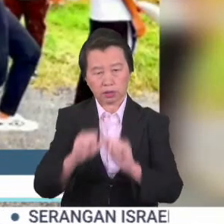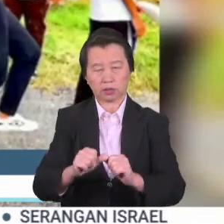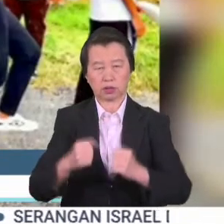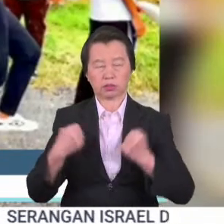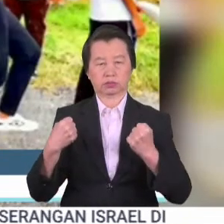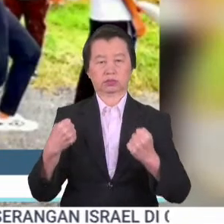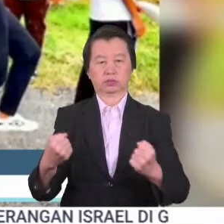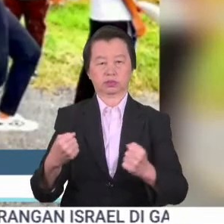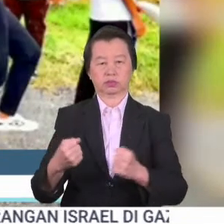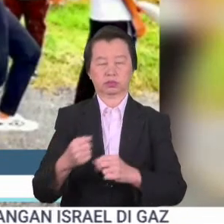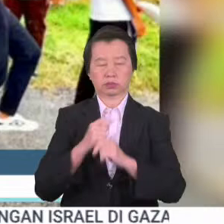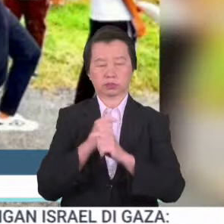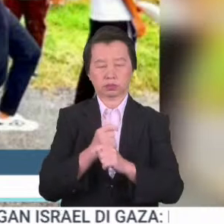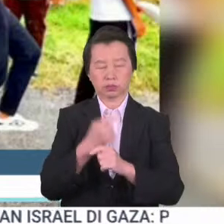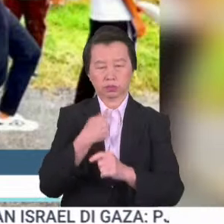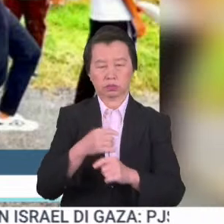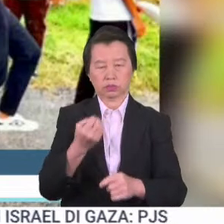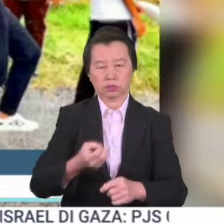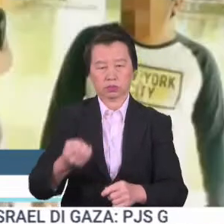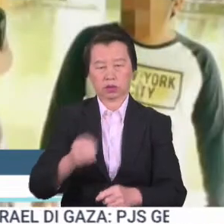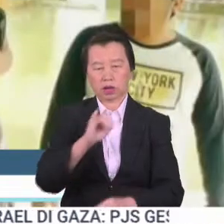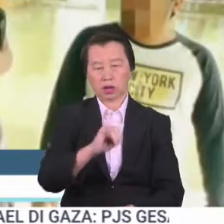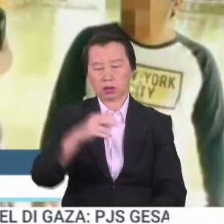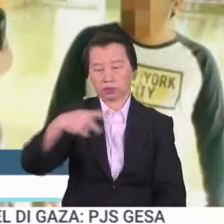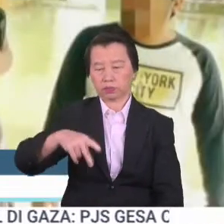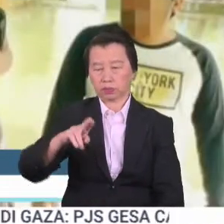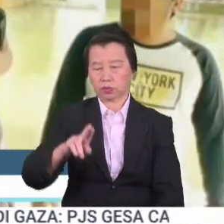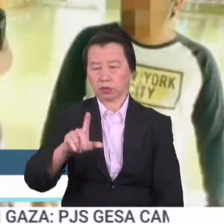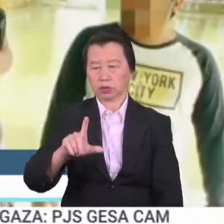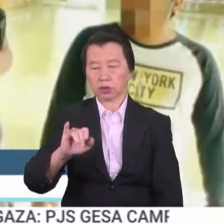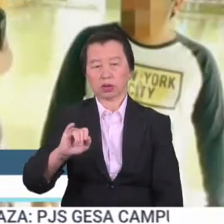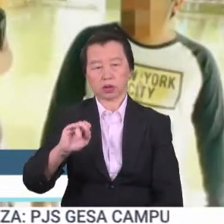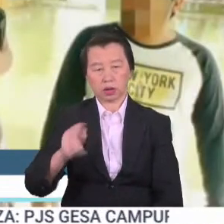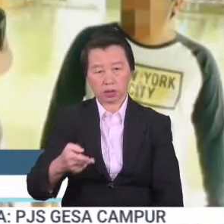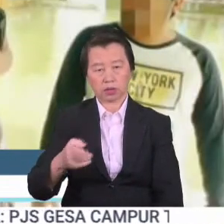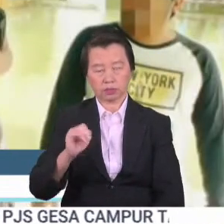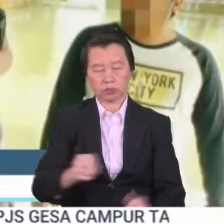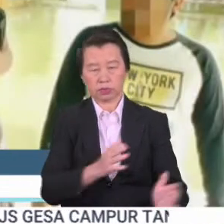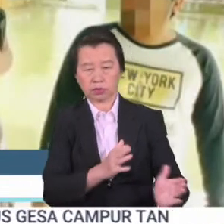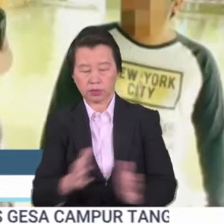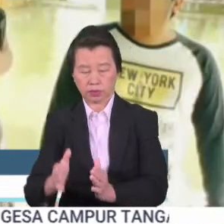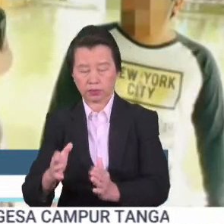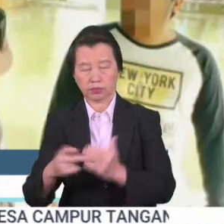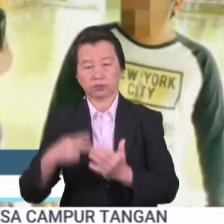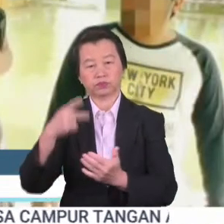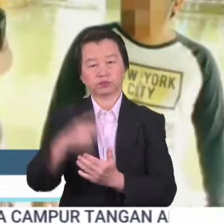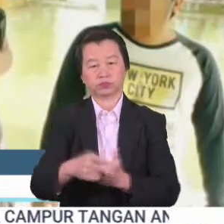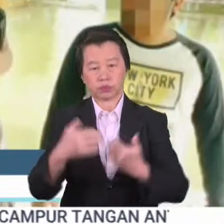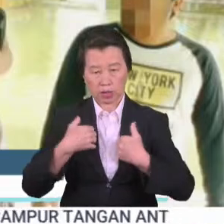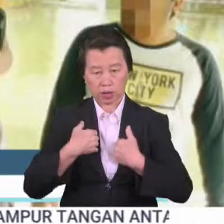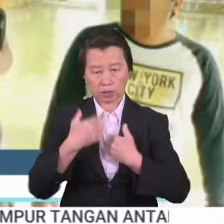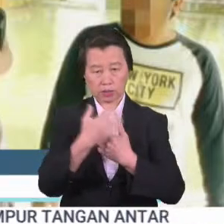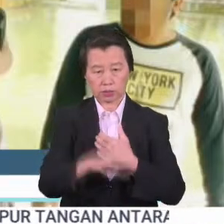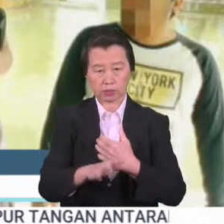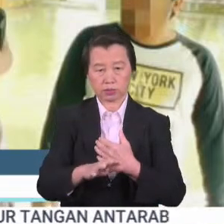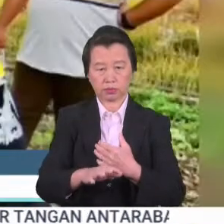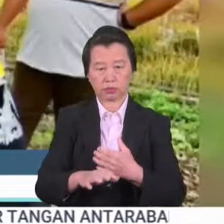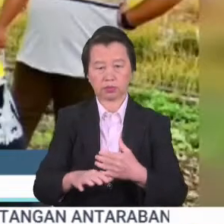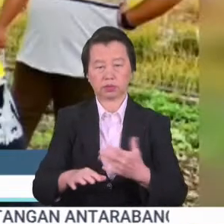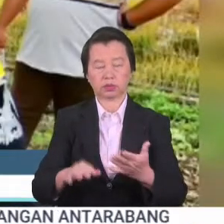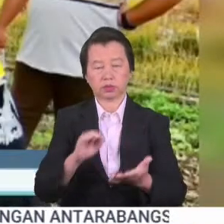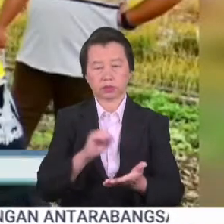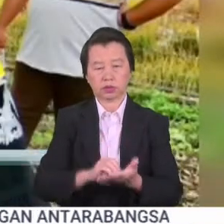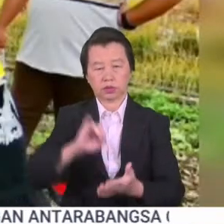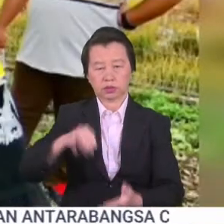pulih melalui pengukuhan sembilan komponen air pulih dapat direalisasikan program yang berlangsung di pasar terapung jabatan